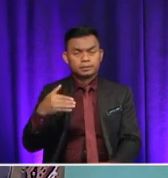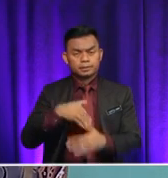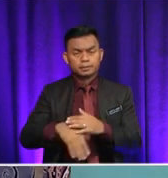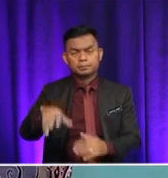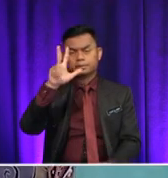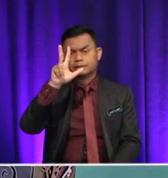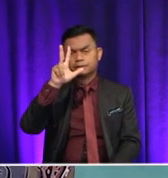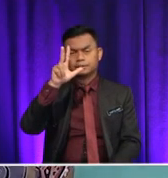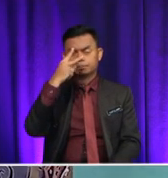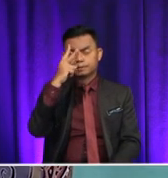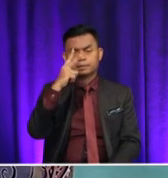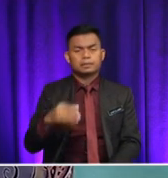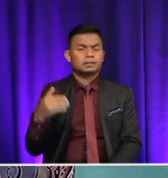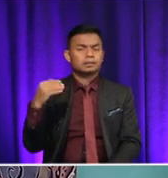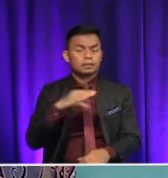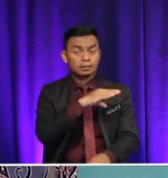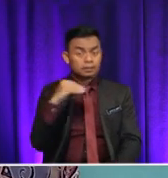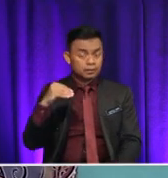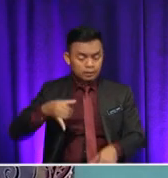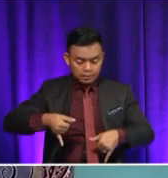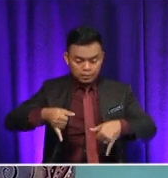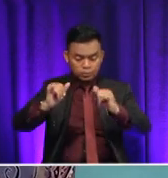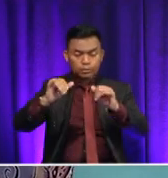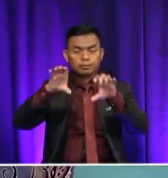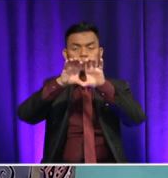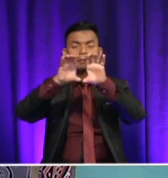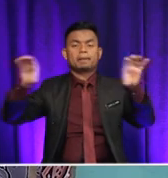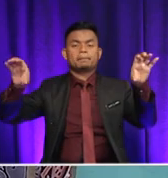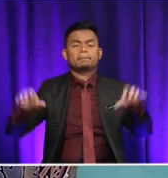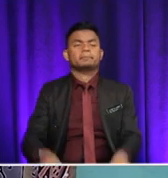tadi juga kita boleh nampak dalam lukisan tersebut